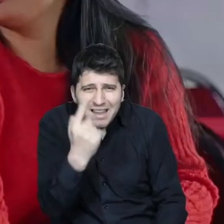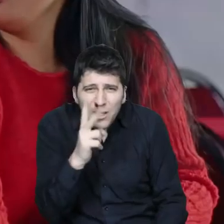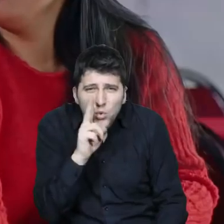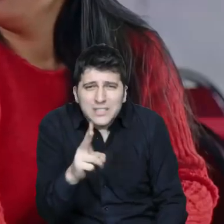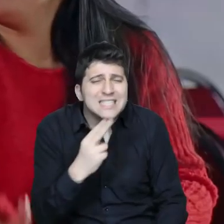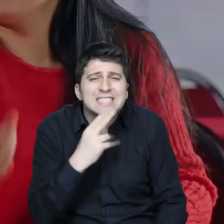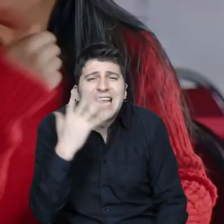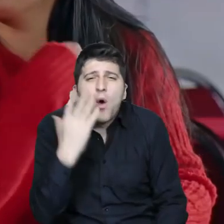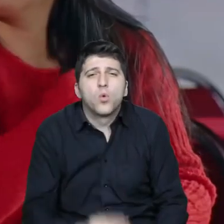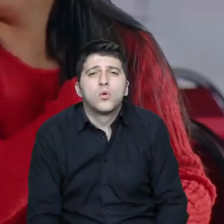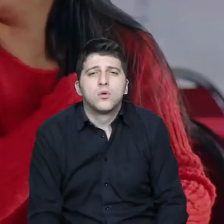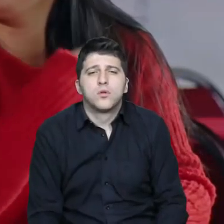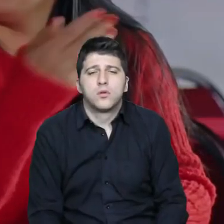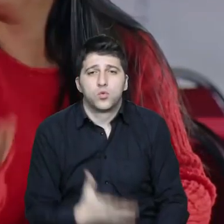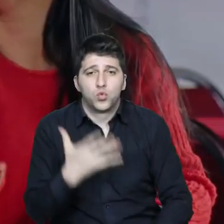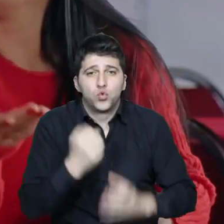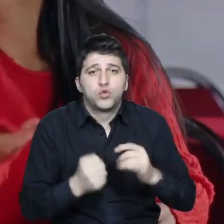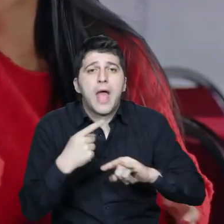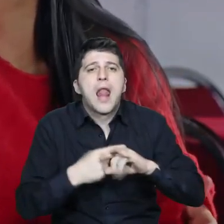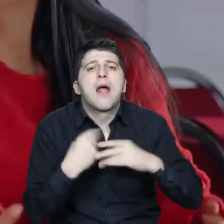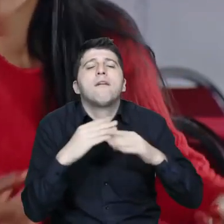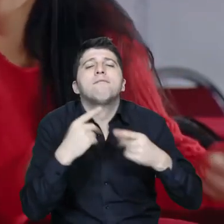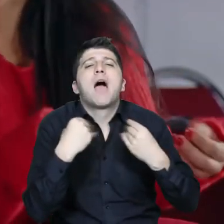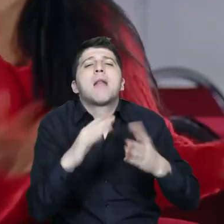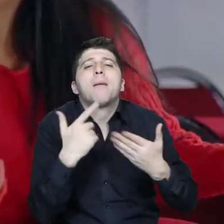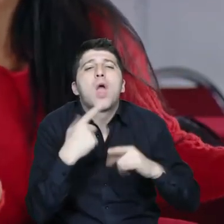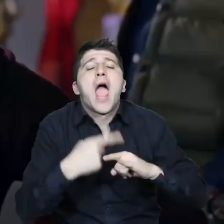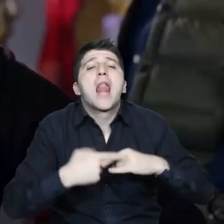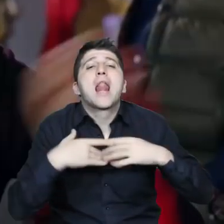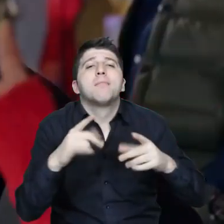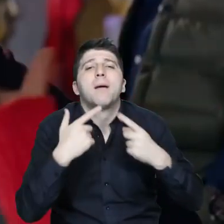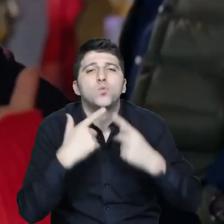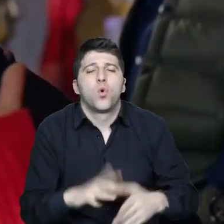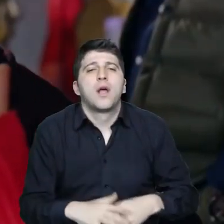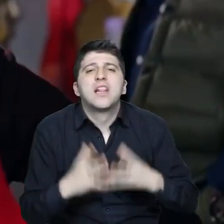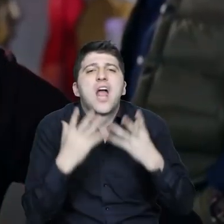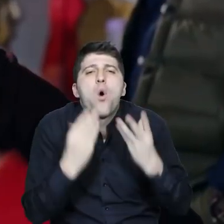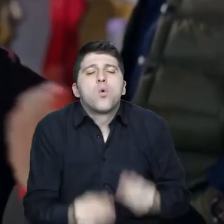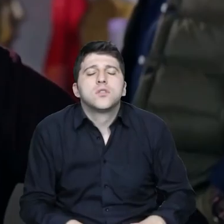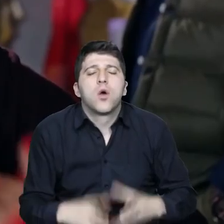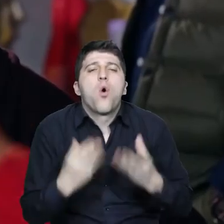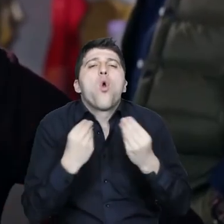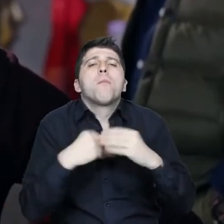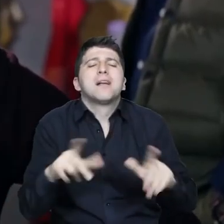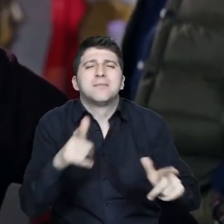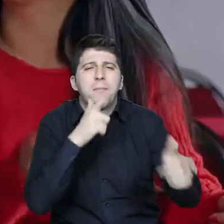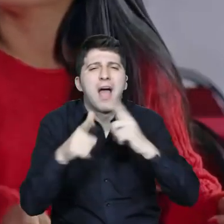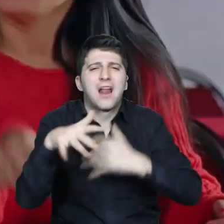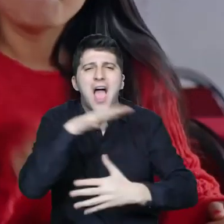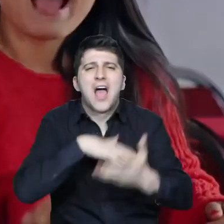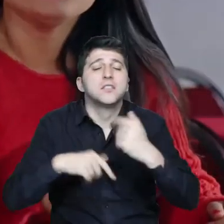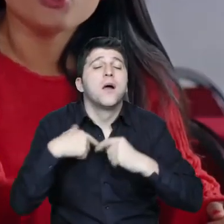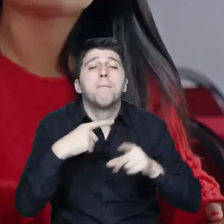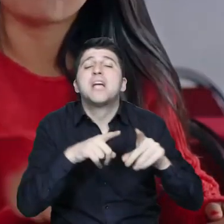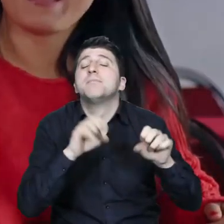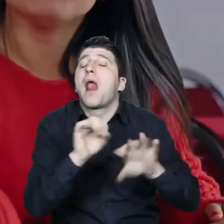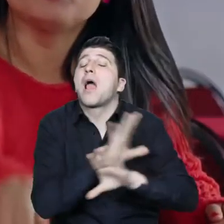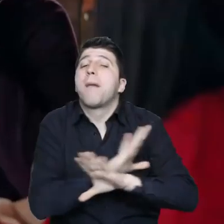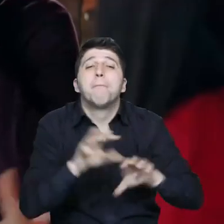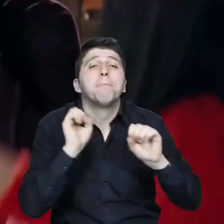görsen kızı ne olur ya. Yani diyor ki sütümü diyor emzi vermedi ya. Helal etmem diyor. Sen ne konuşuyorsun? Olmazsa ben senin peşini bırakmam.